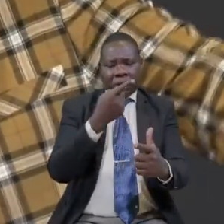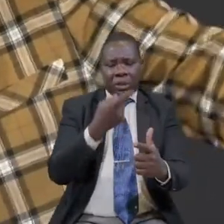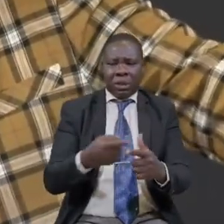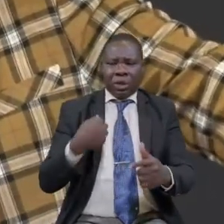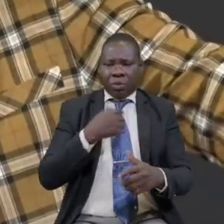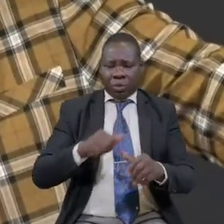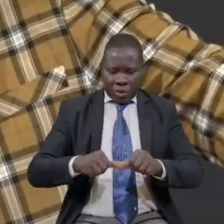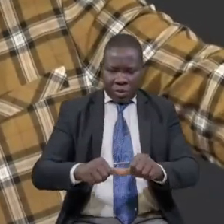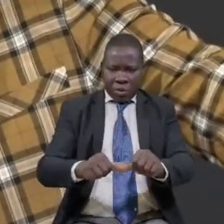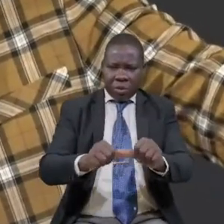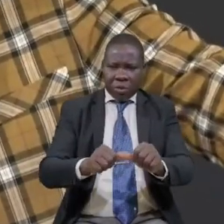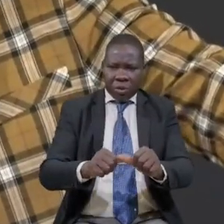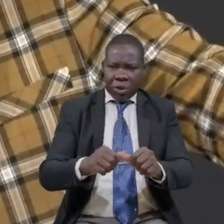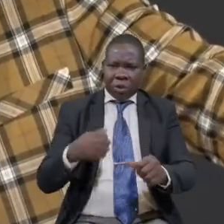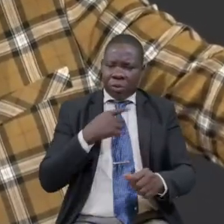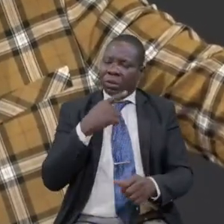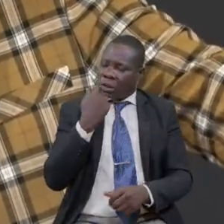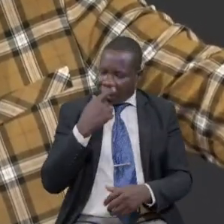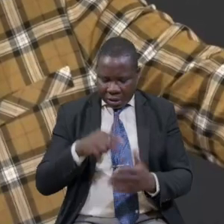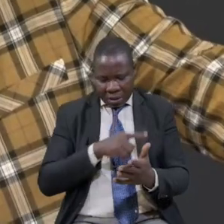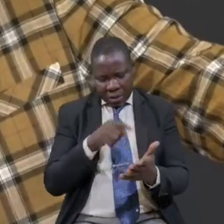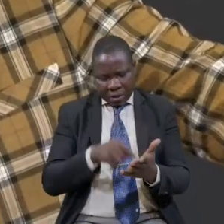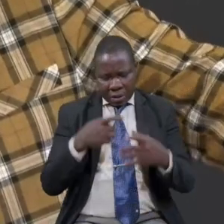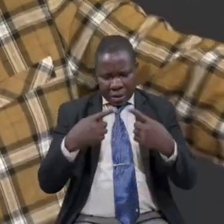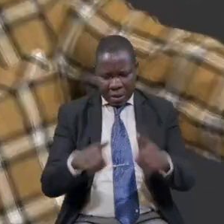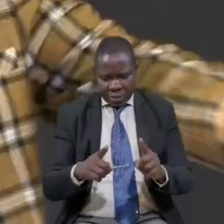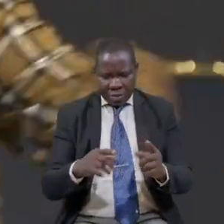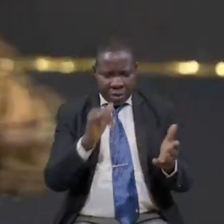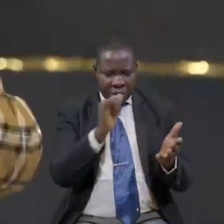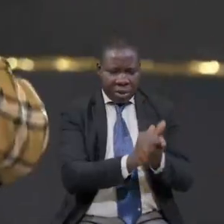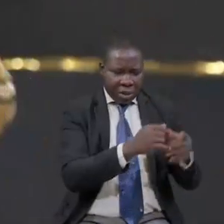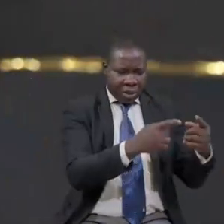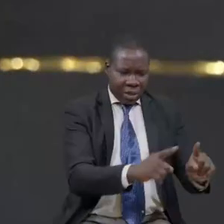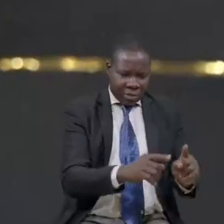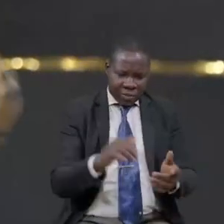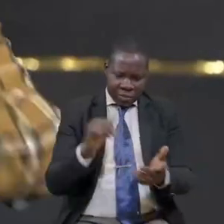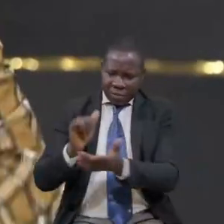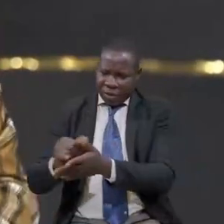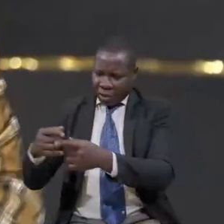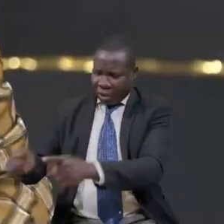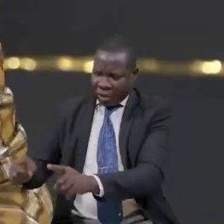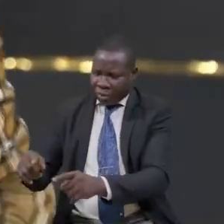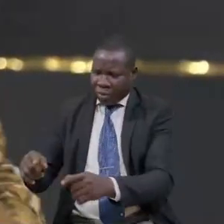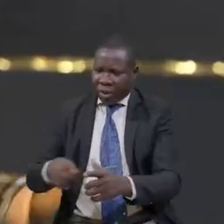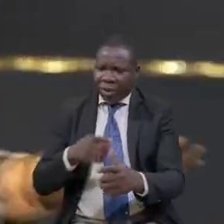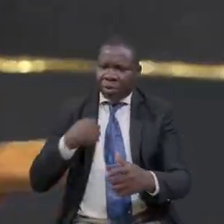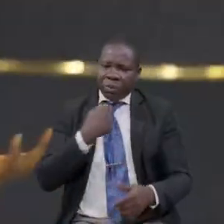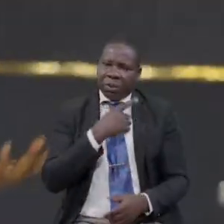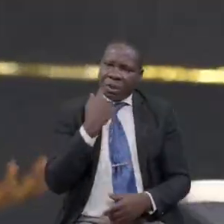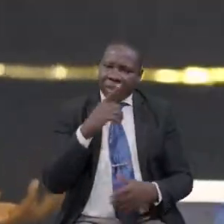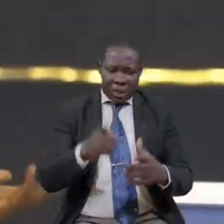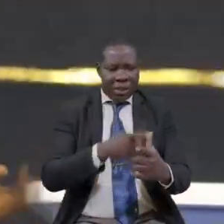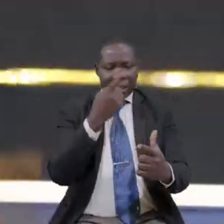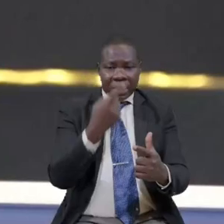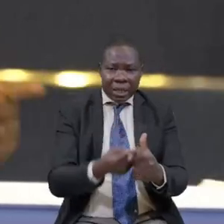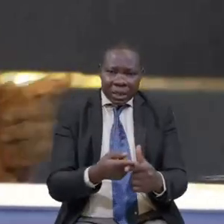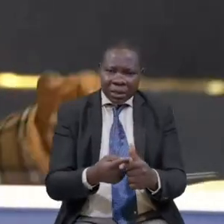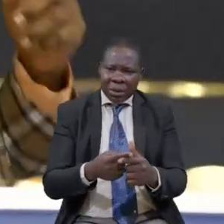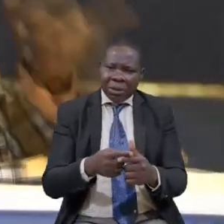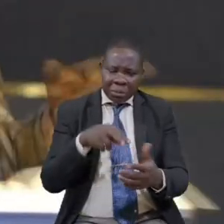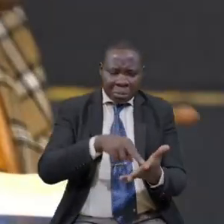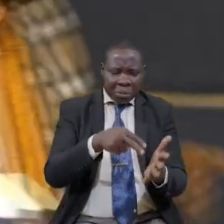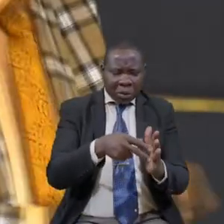une discussion pour dire « et puis ?» Non. On commence à discuter et après on